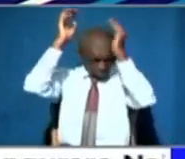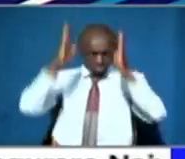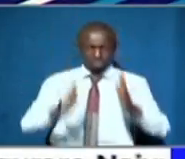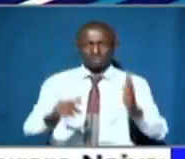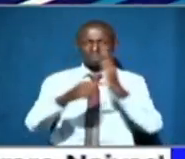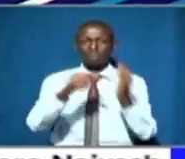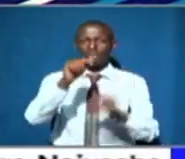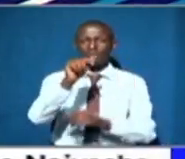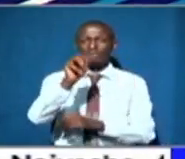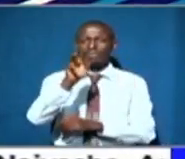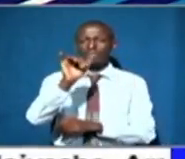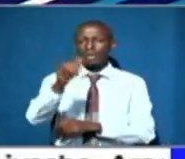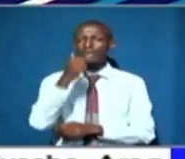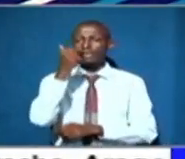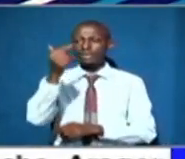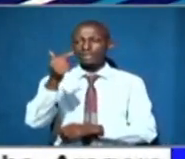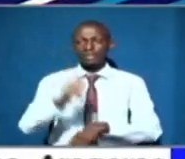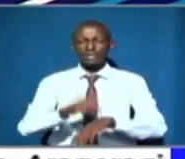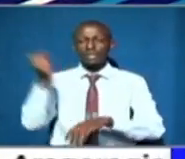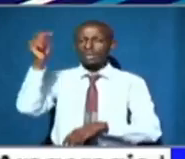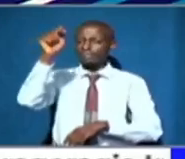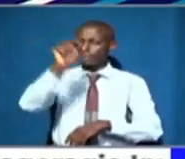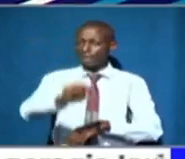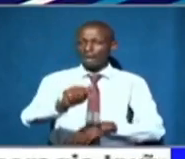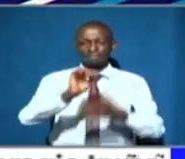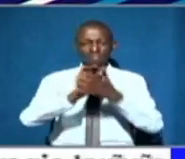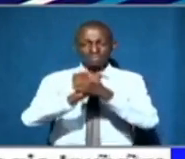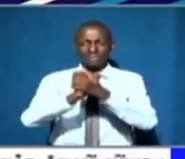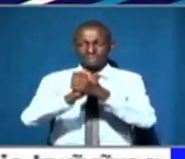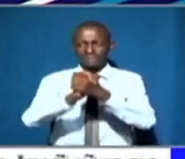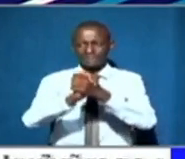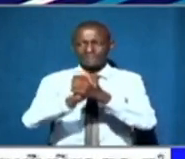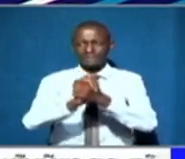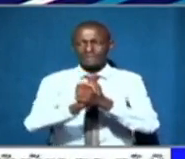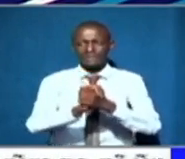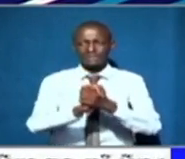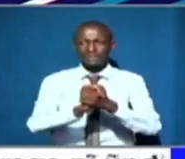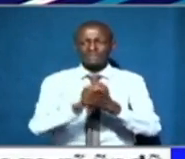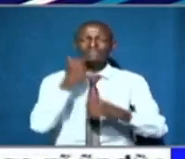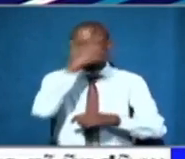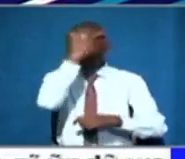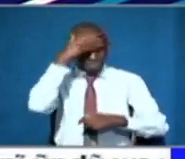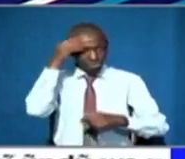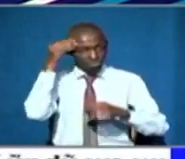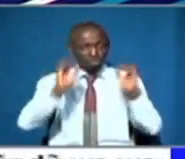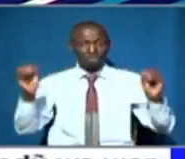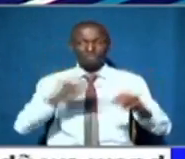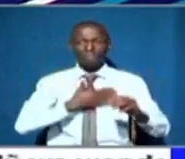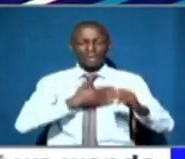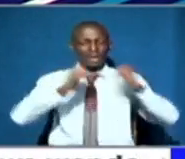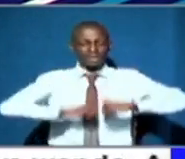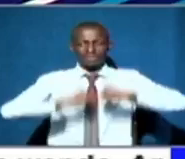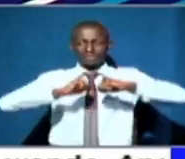Muheria ane yako jete dakinya dehe geithi asanti ndaugo guombere ne thadikari ganiro to ni munene wako tosokia gatho